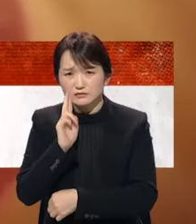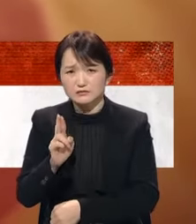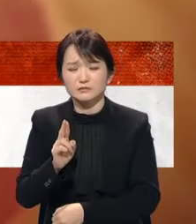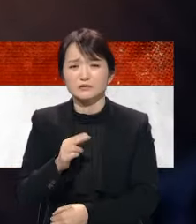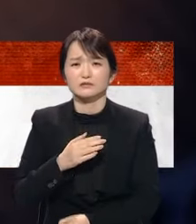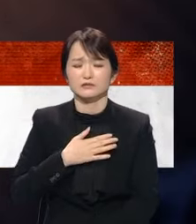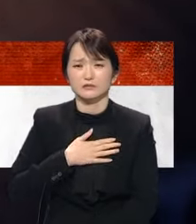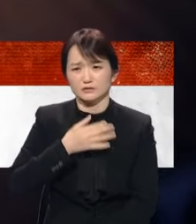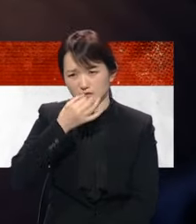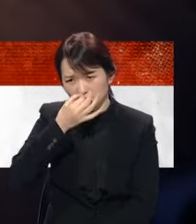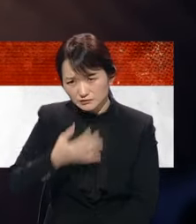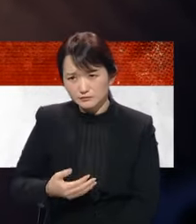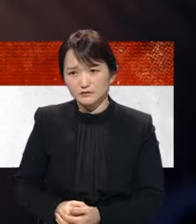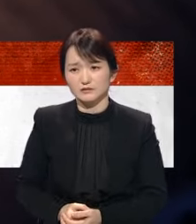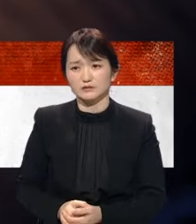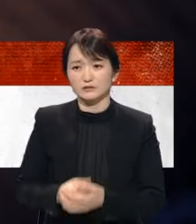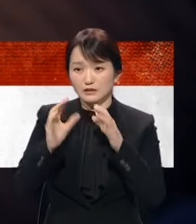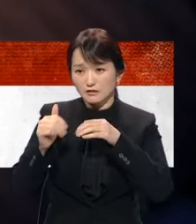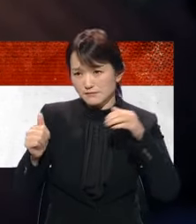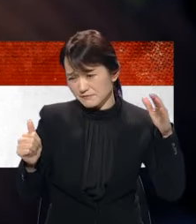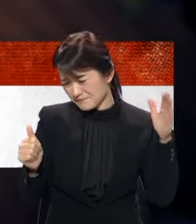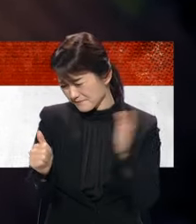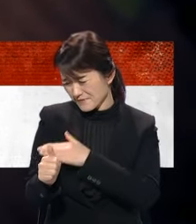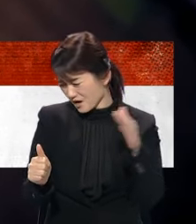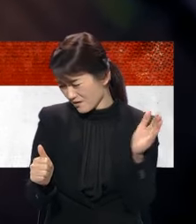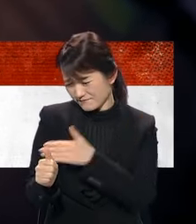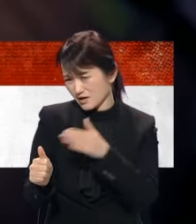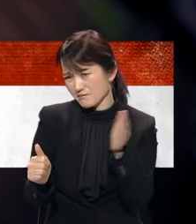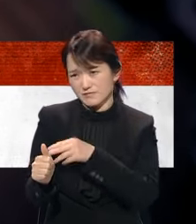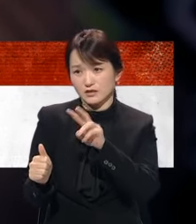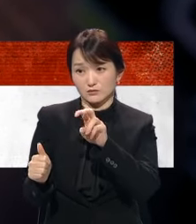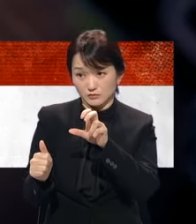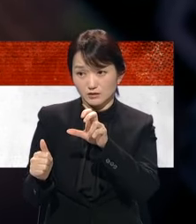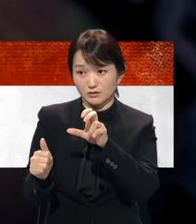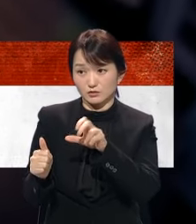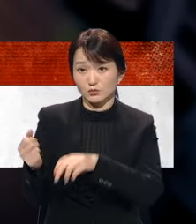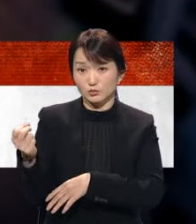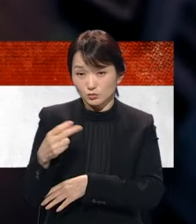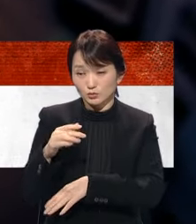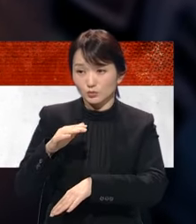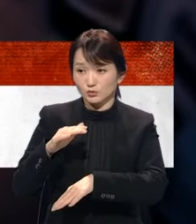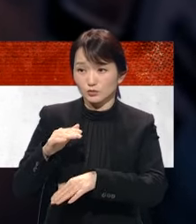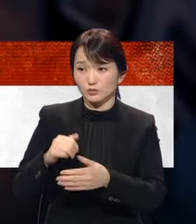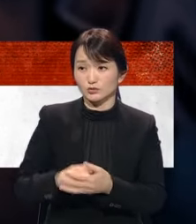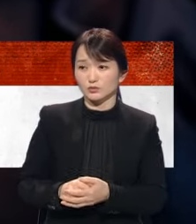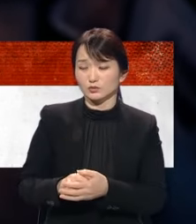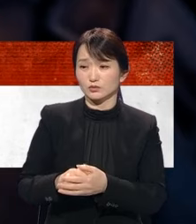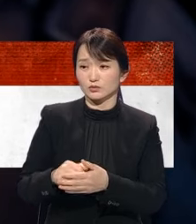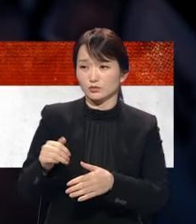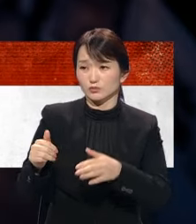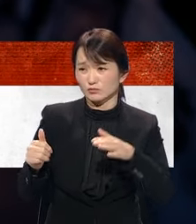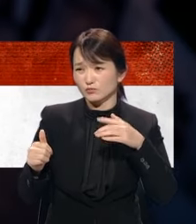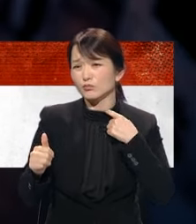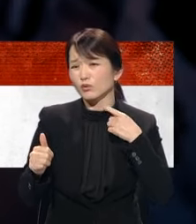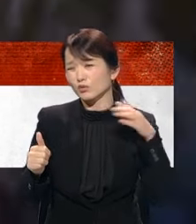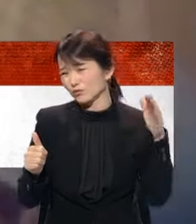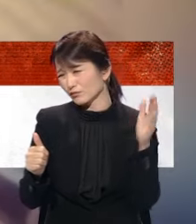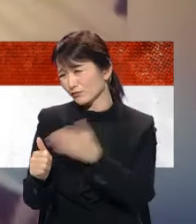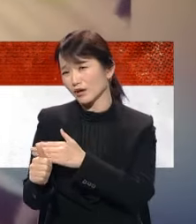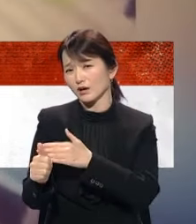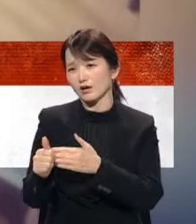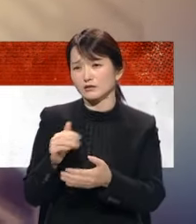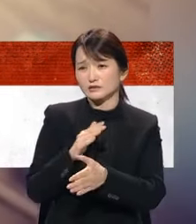힘들었었거든요. 뺨을 25대를 연속으로 때리고 그리고 나서도 손날로 목을 친다든지 장난감